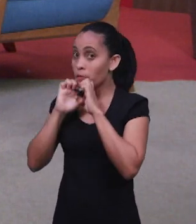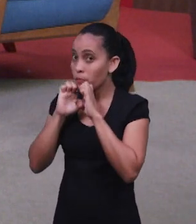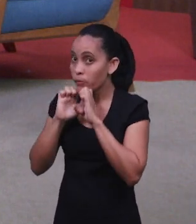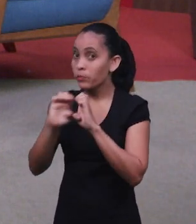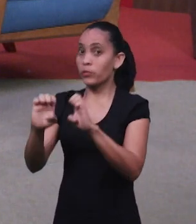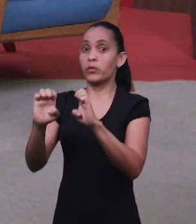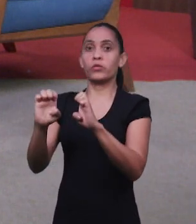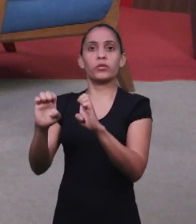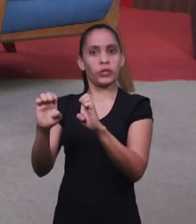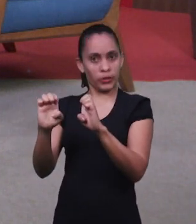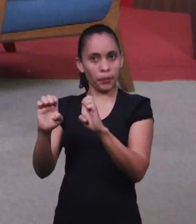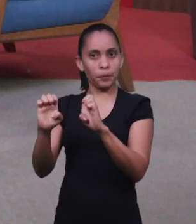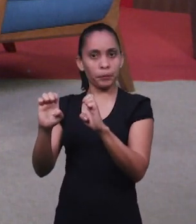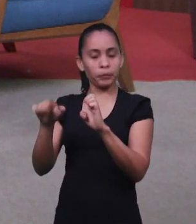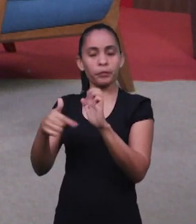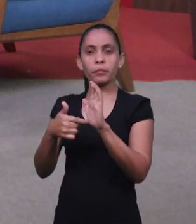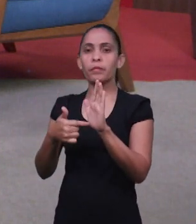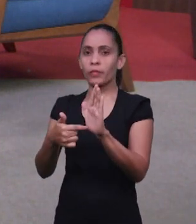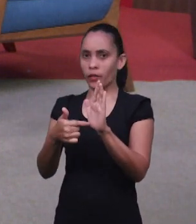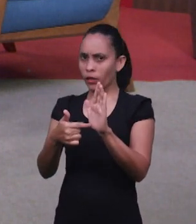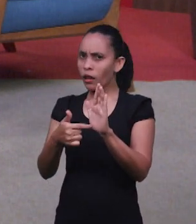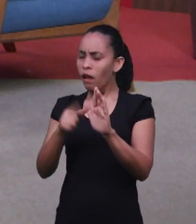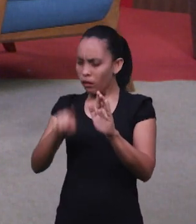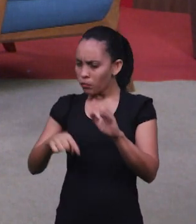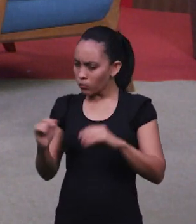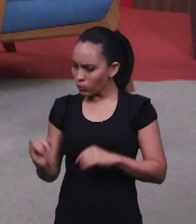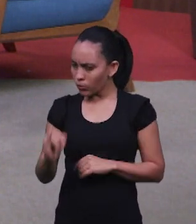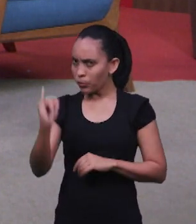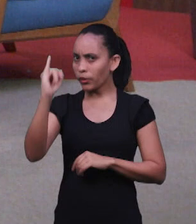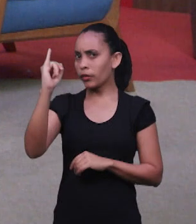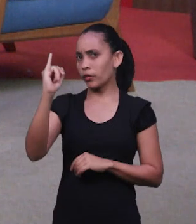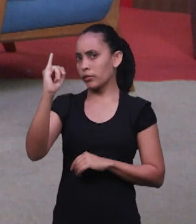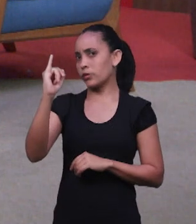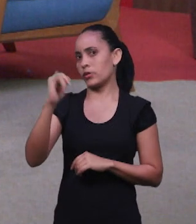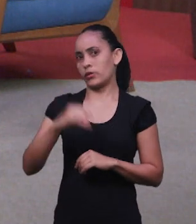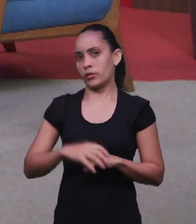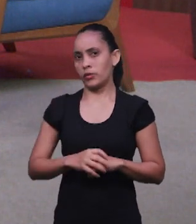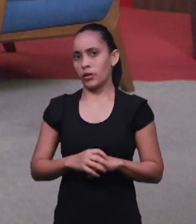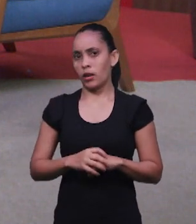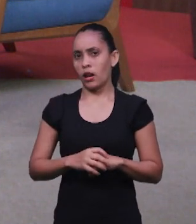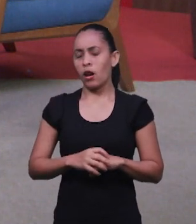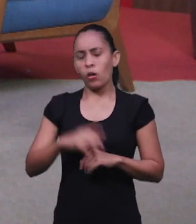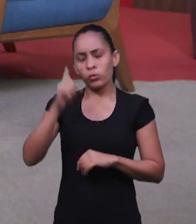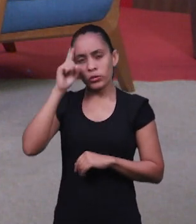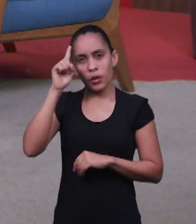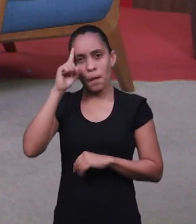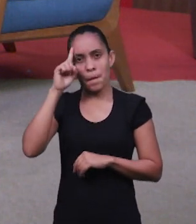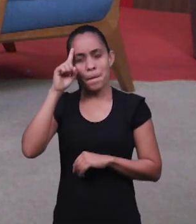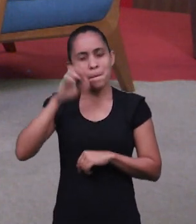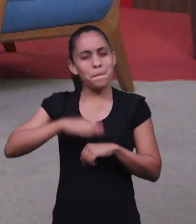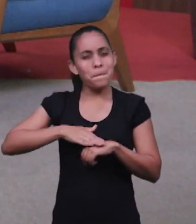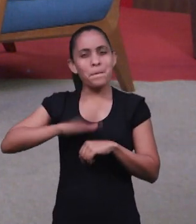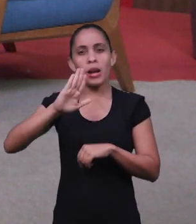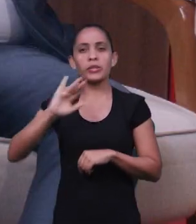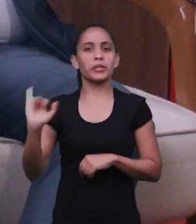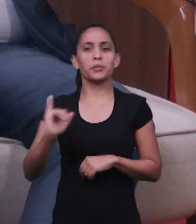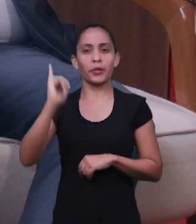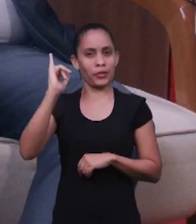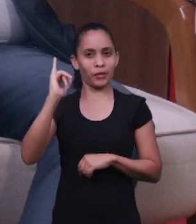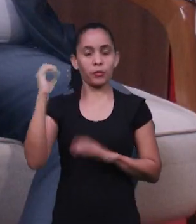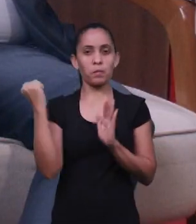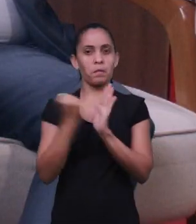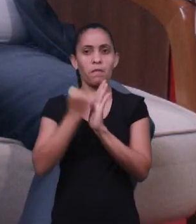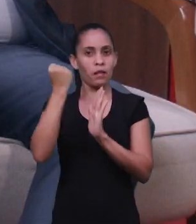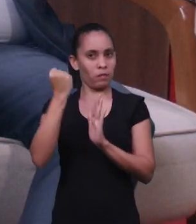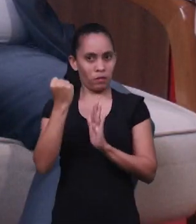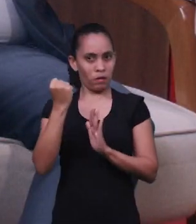l'Évangile. Donc, c'est un détail important, cela. Ce jour a été le jour le plus important de sa vie. Tout ce qu'elle avait de